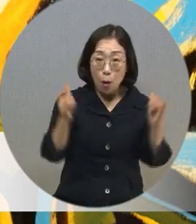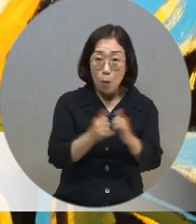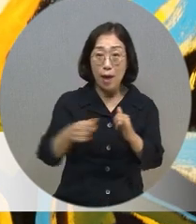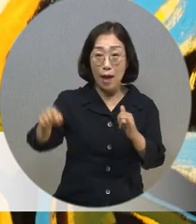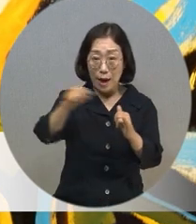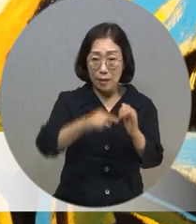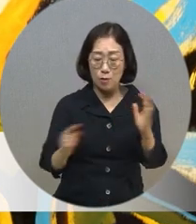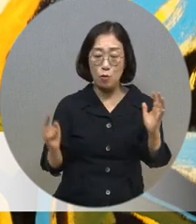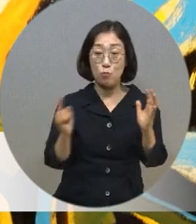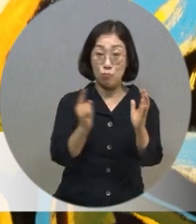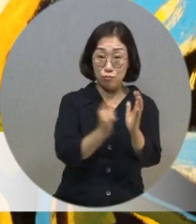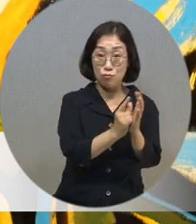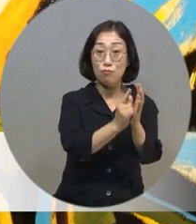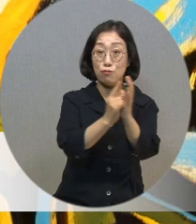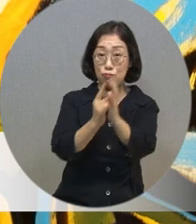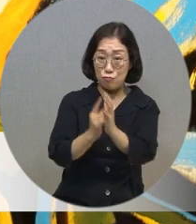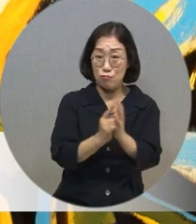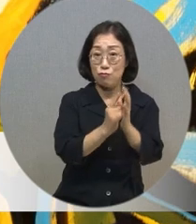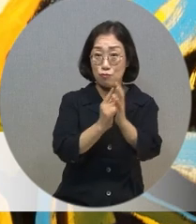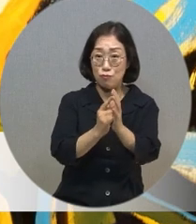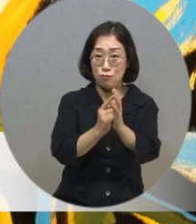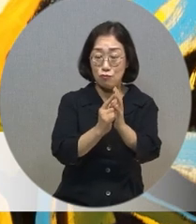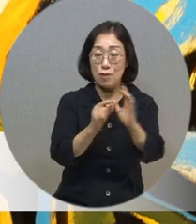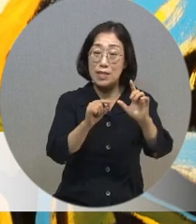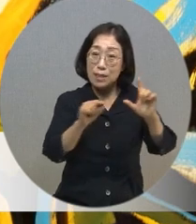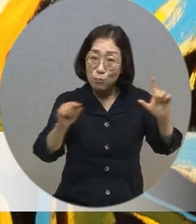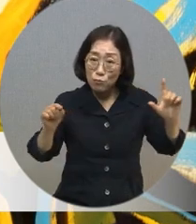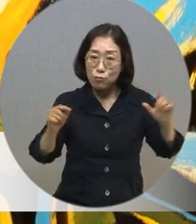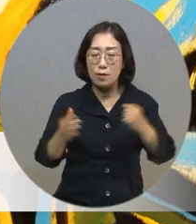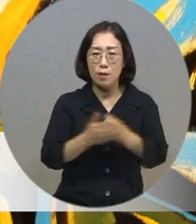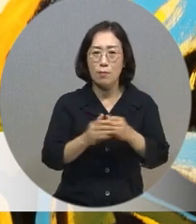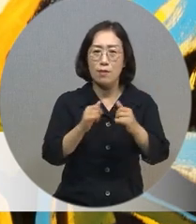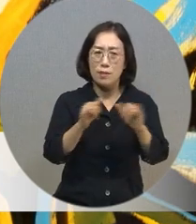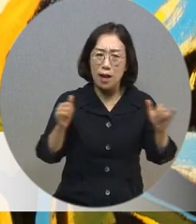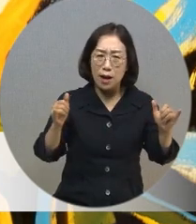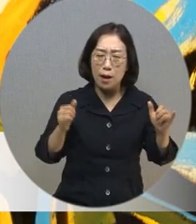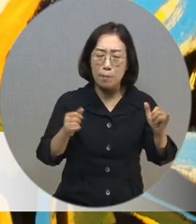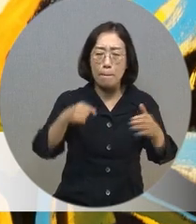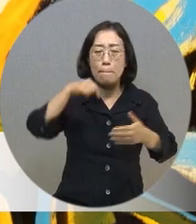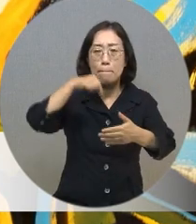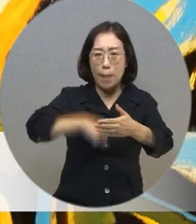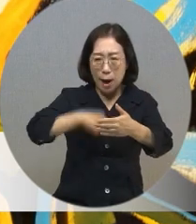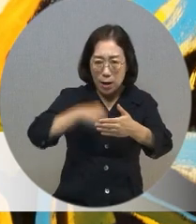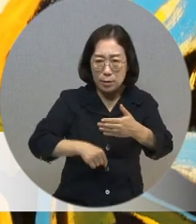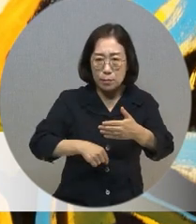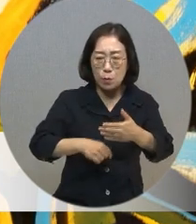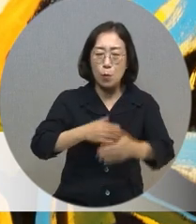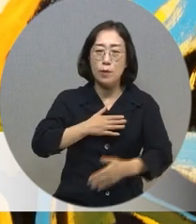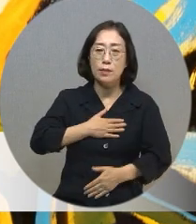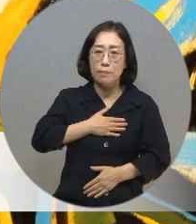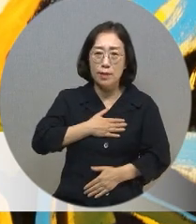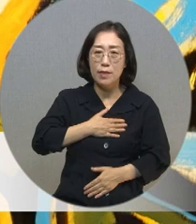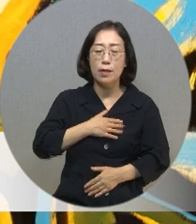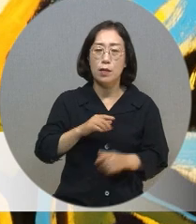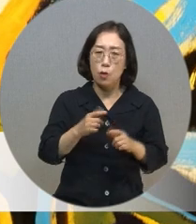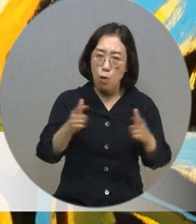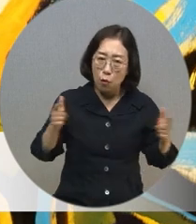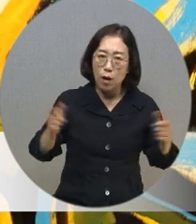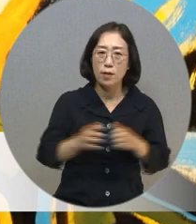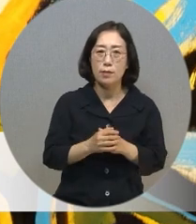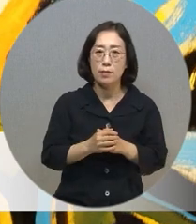구성하는 사회 이론의 한 부분이기 때문에 인간이 가지고 있던 내면이나 심리나 감정 이런